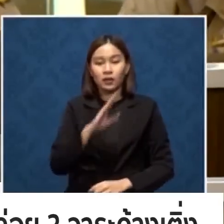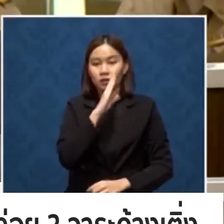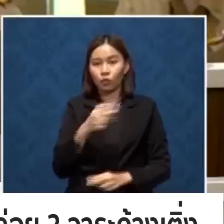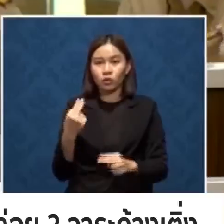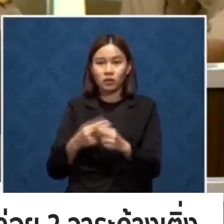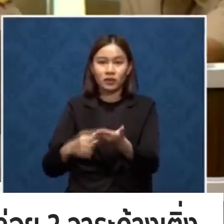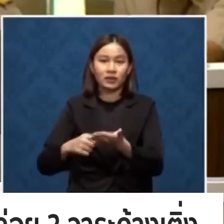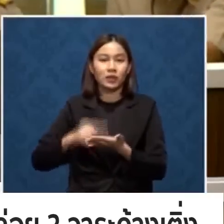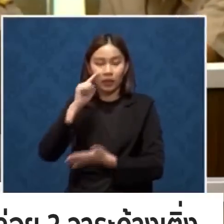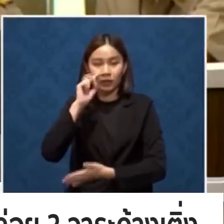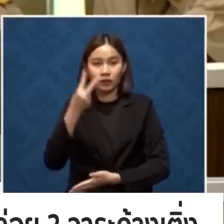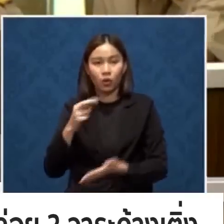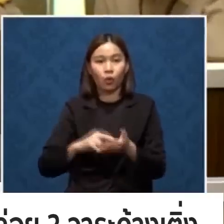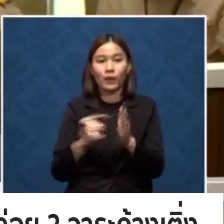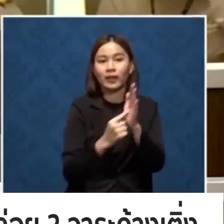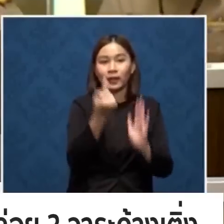นั่นคือรอบแรกครับท่านประธาน